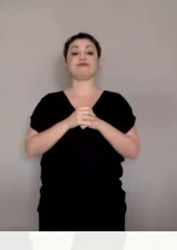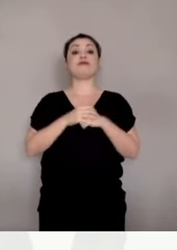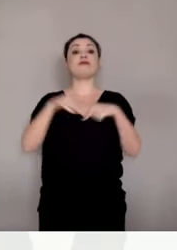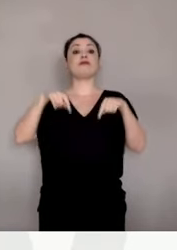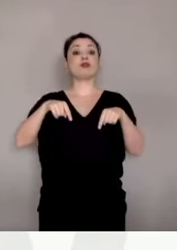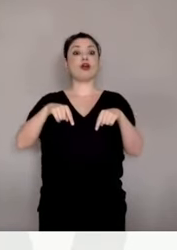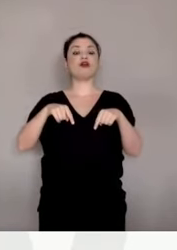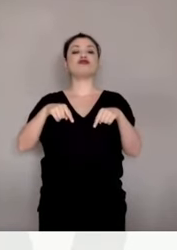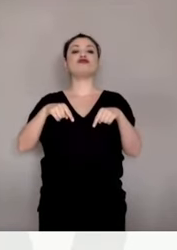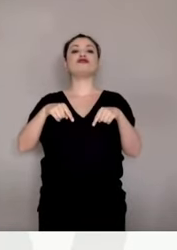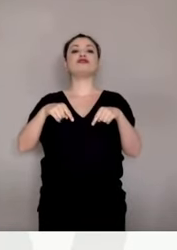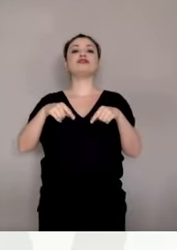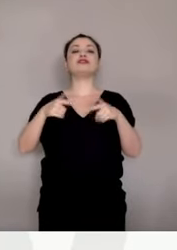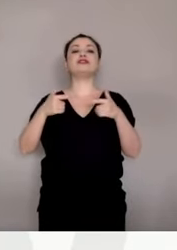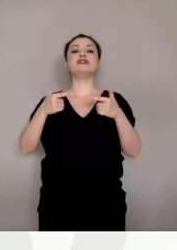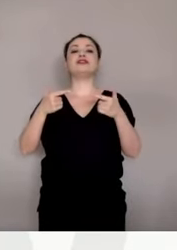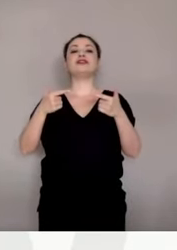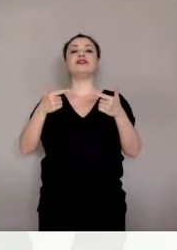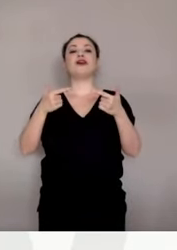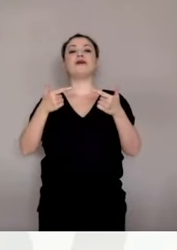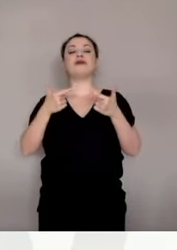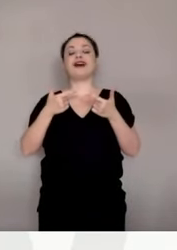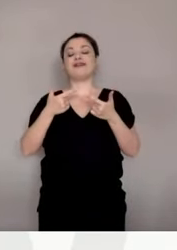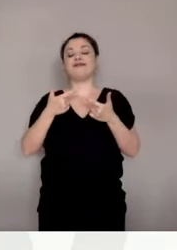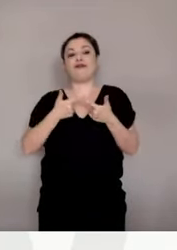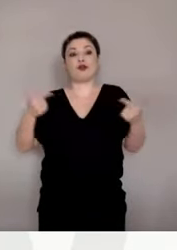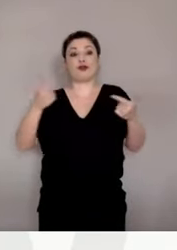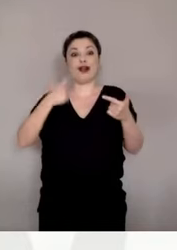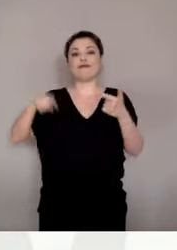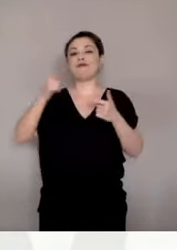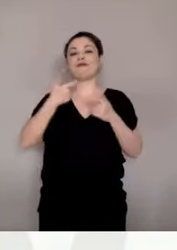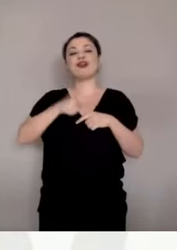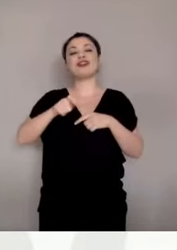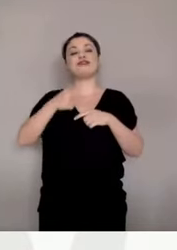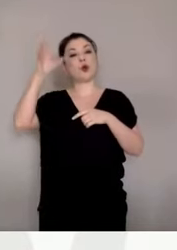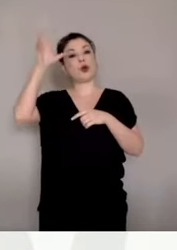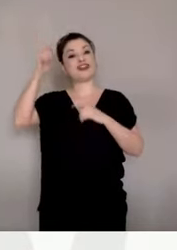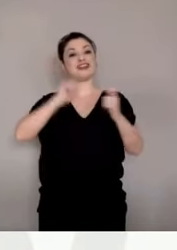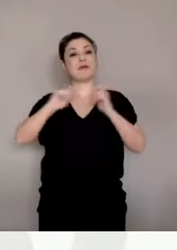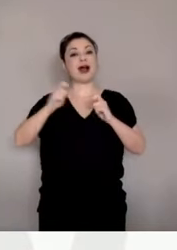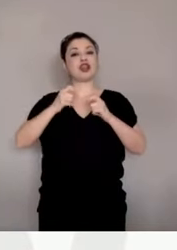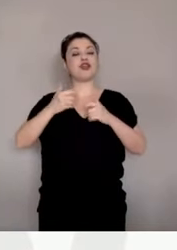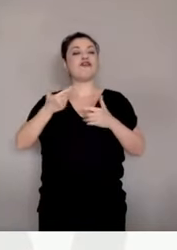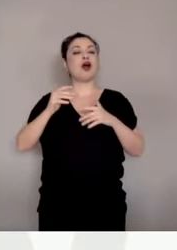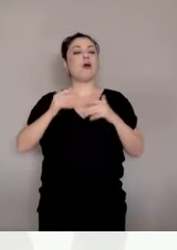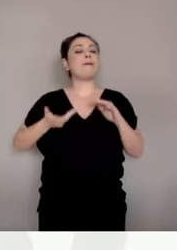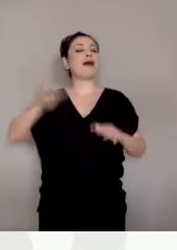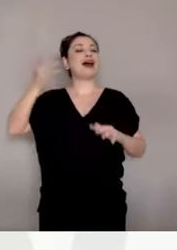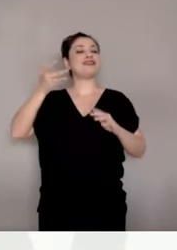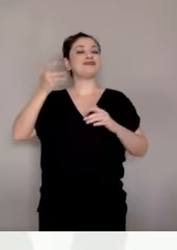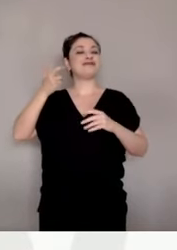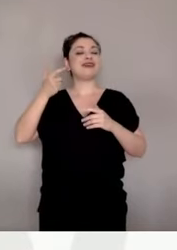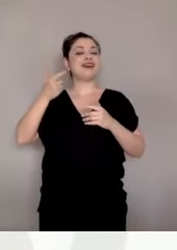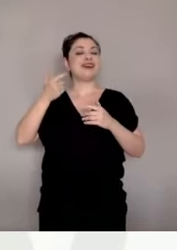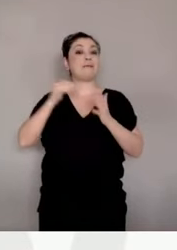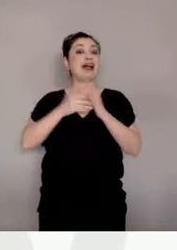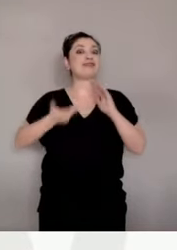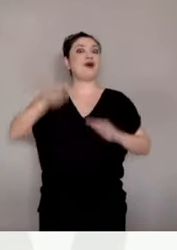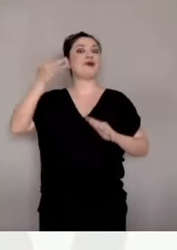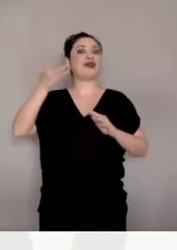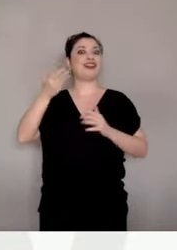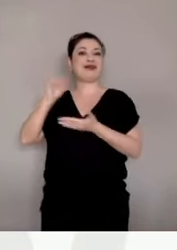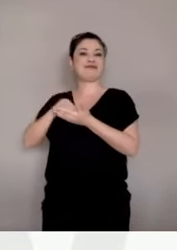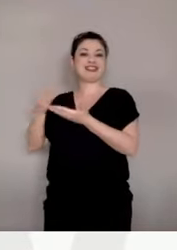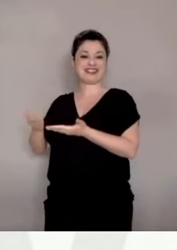la fortuna di avere le massime autorità dell'Università di Padova e quindi do il benvenuto al professor